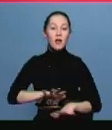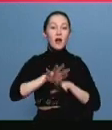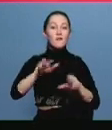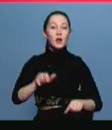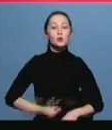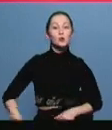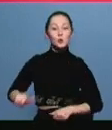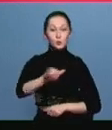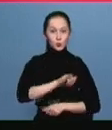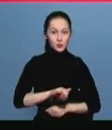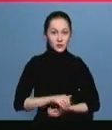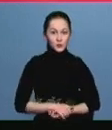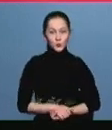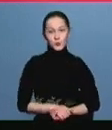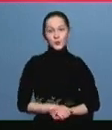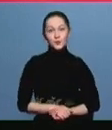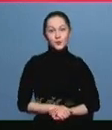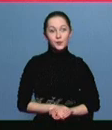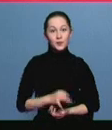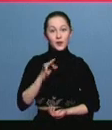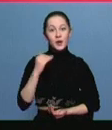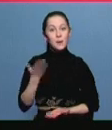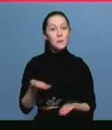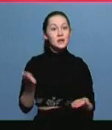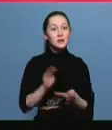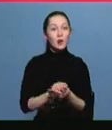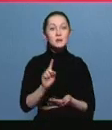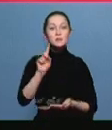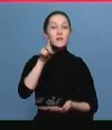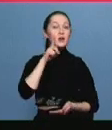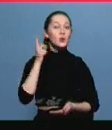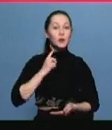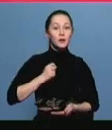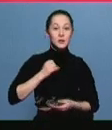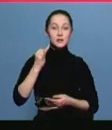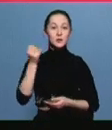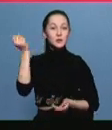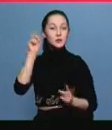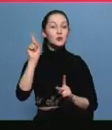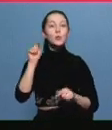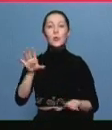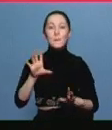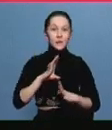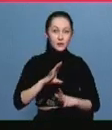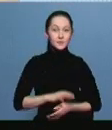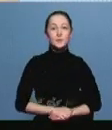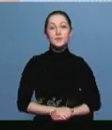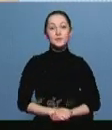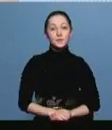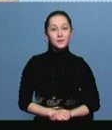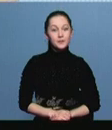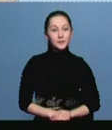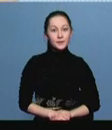Удмуртию. Светлана Буланова познакомилась с первыми юноармейцами и узнала, какое задание они получили на присяге.